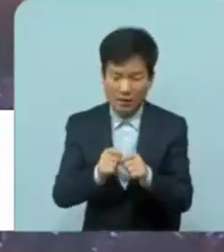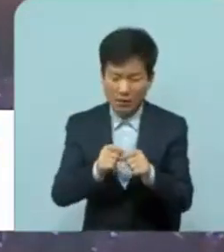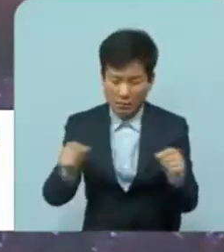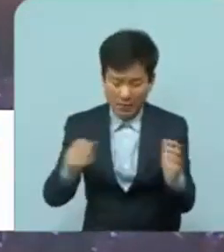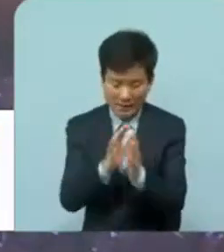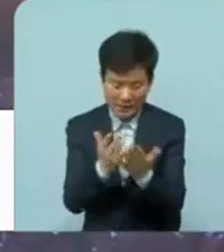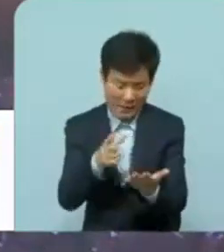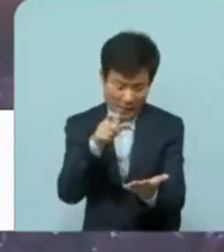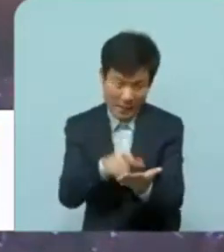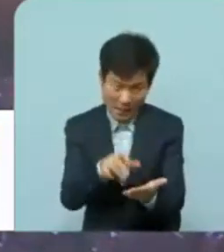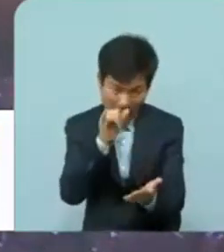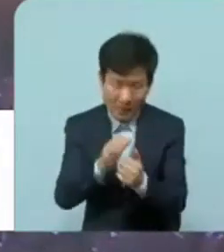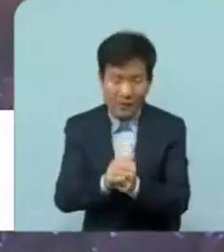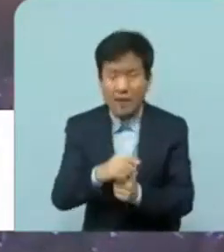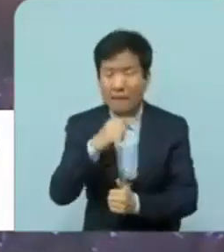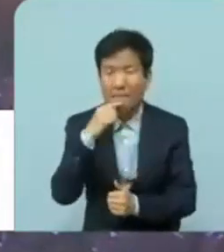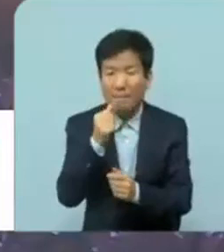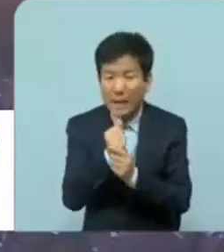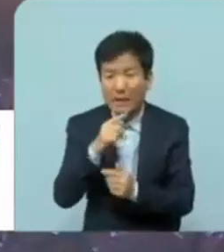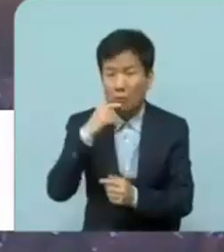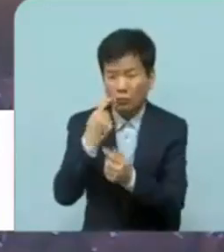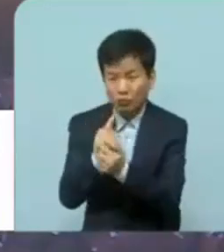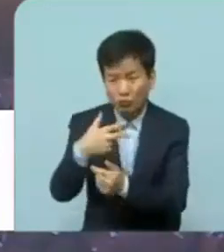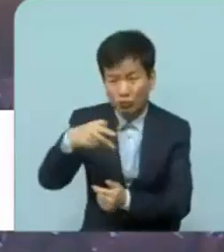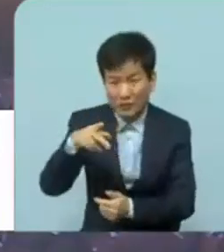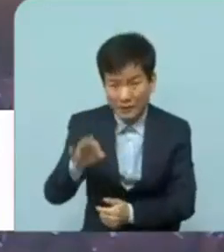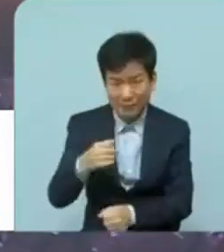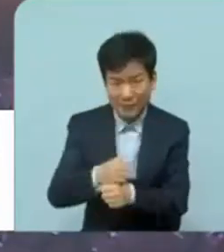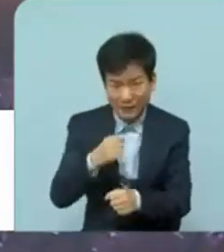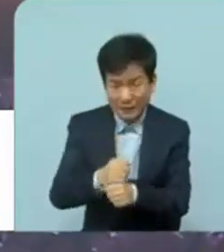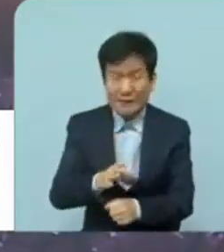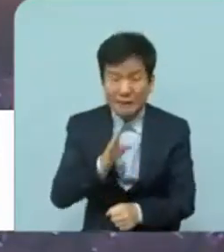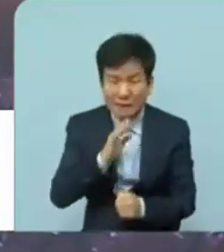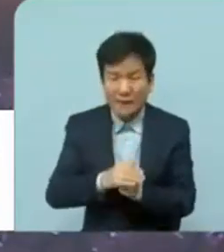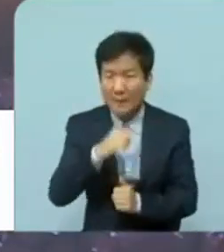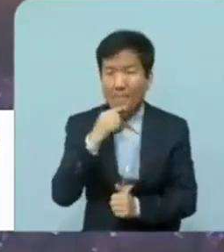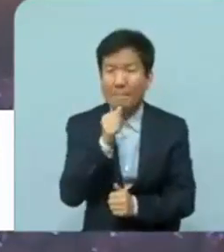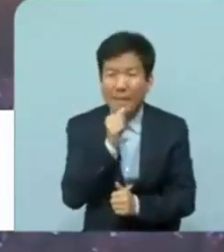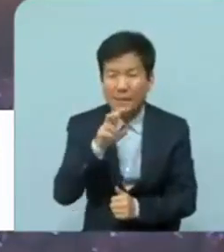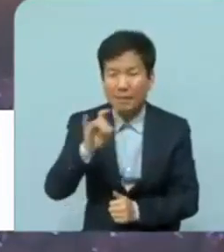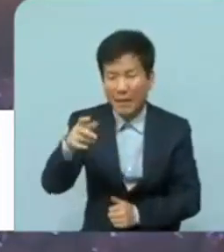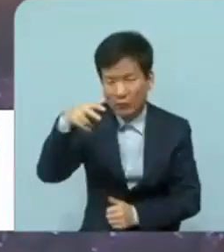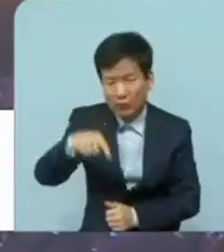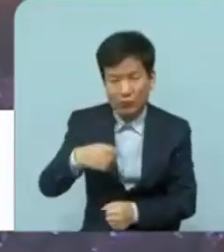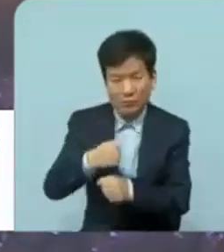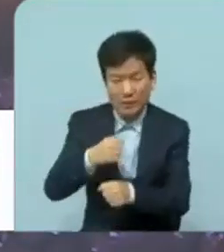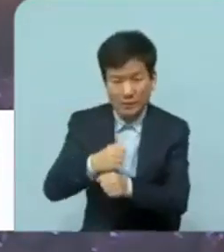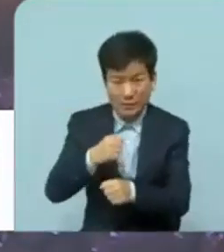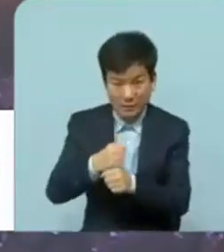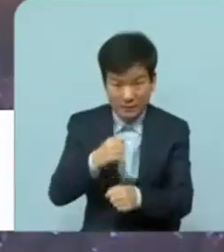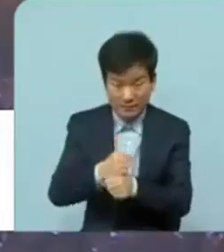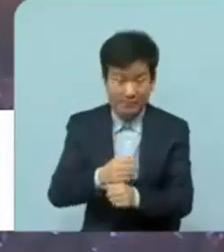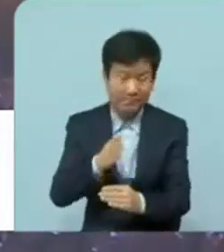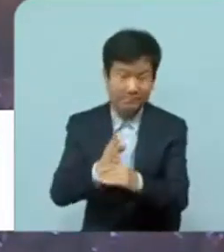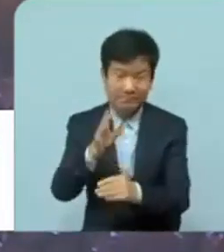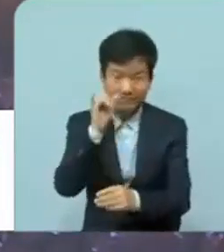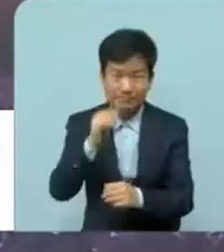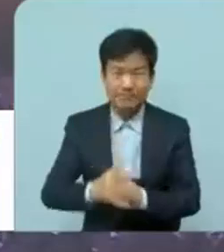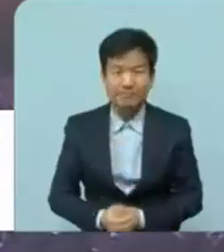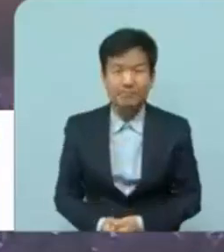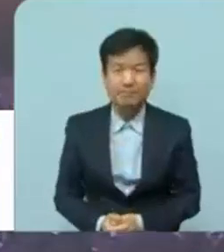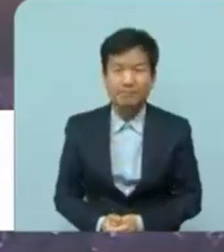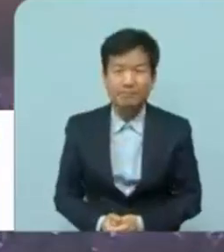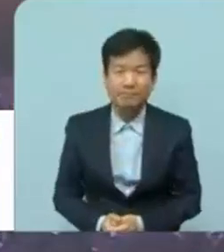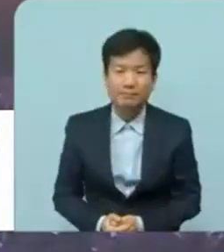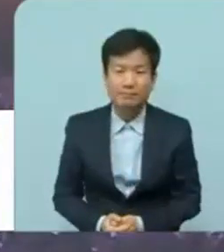문헌에 언급된 팥 고추장 제조법을 바탕으로 해서 실제 팥으로 메주를 만들어서 구수한 장 맛을 내고 있습니다 진희정